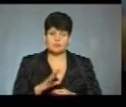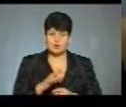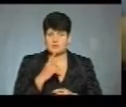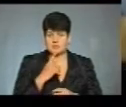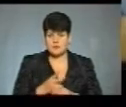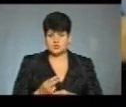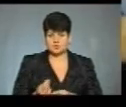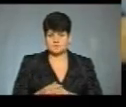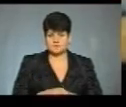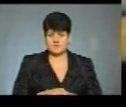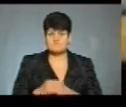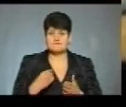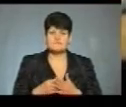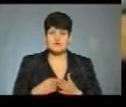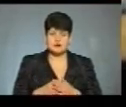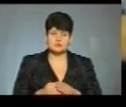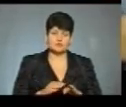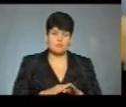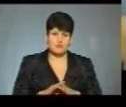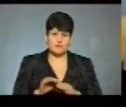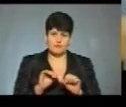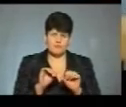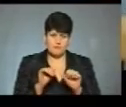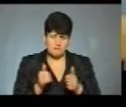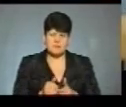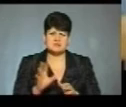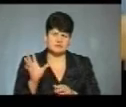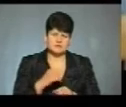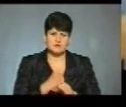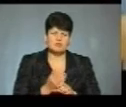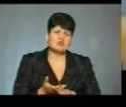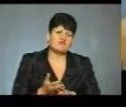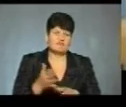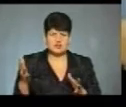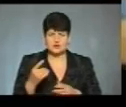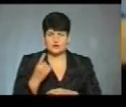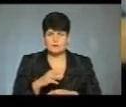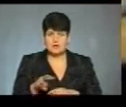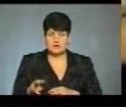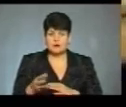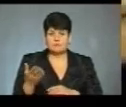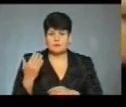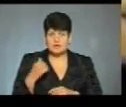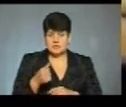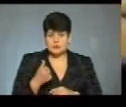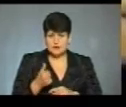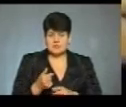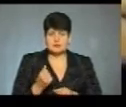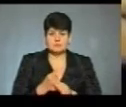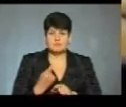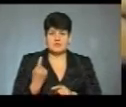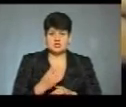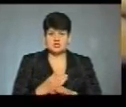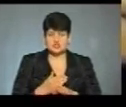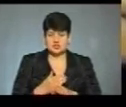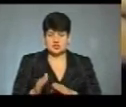передбачено. Вартість повністю пам'ятника зі всіма роботами значно вище цього мільйона гривень, тому попередні роки була зроблена перша частина. В цьому